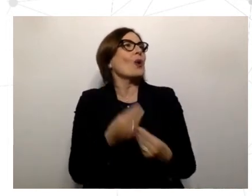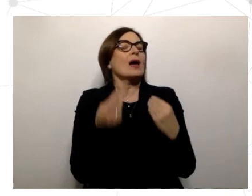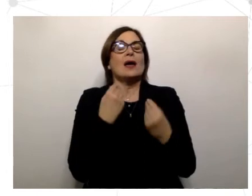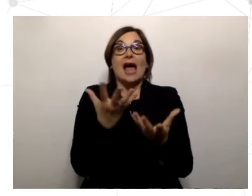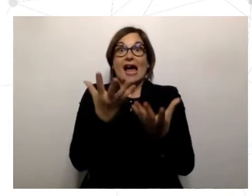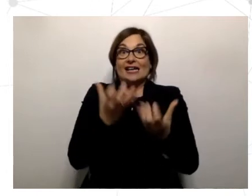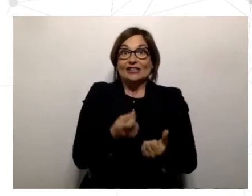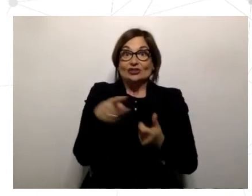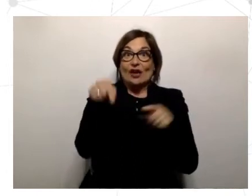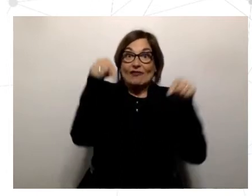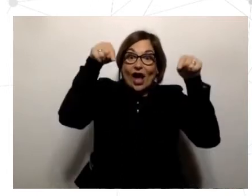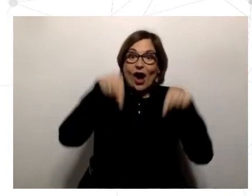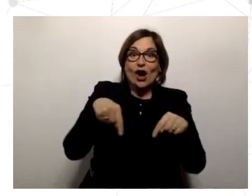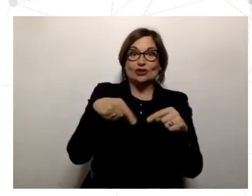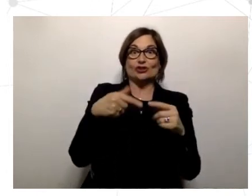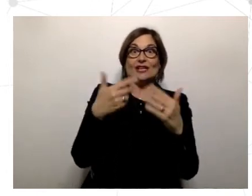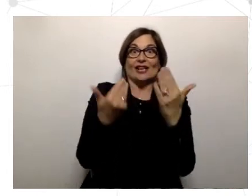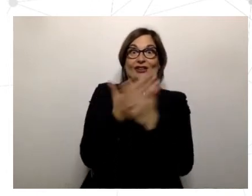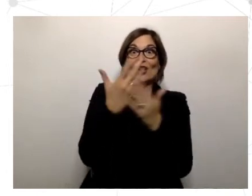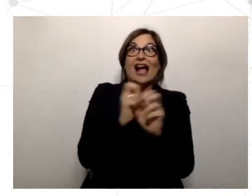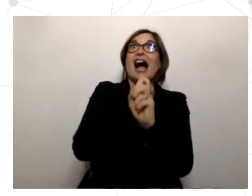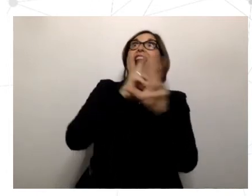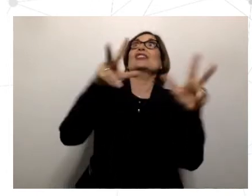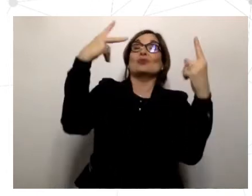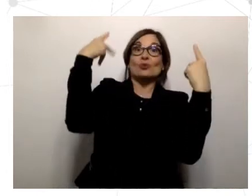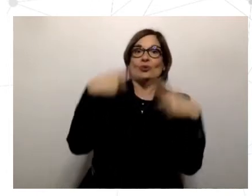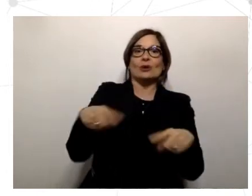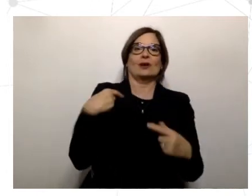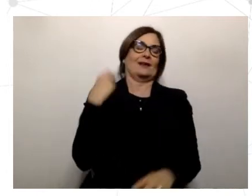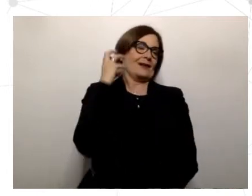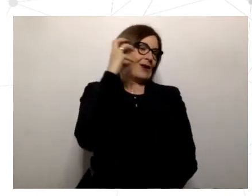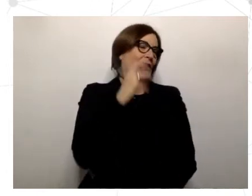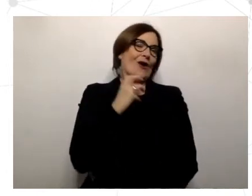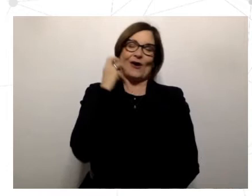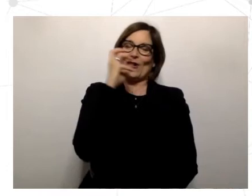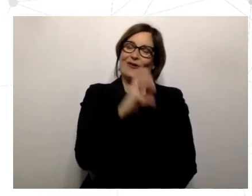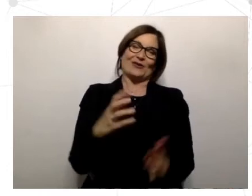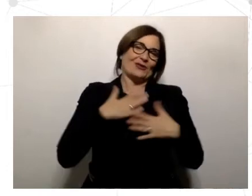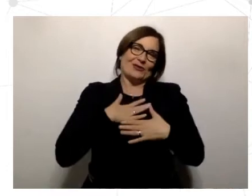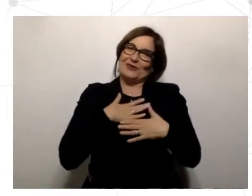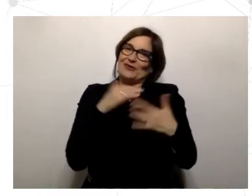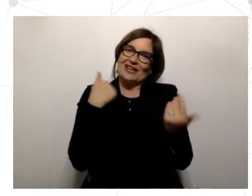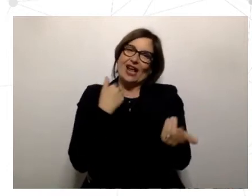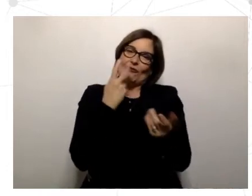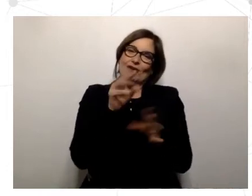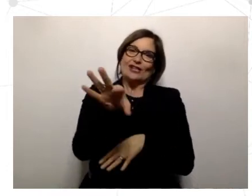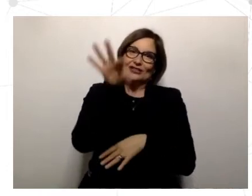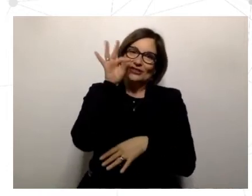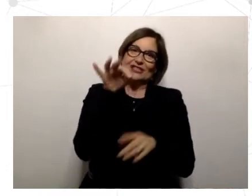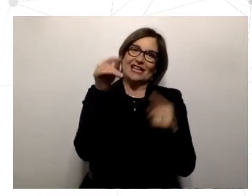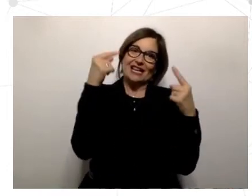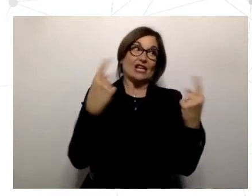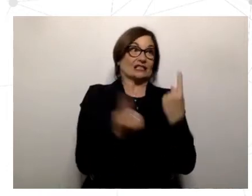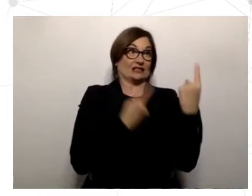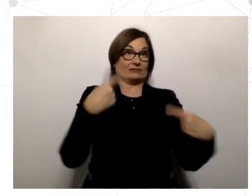questa notizia oggi ci riempie veramente di gioia, ci fa sentire onorati di aver voluto scegliere questo